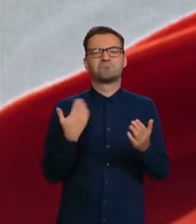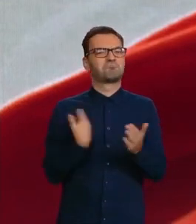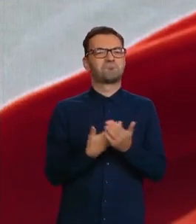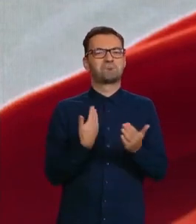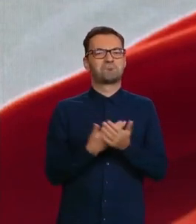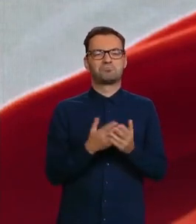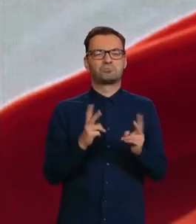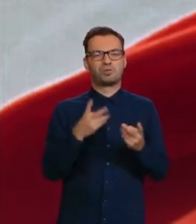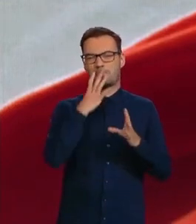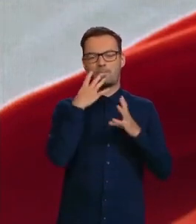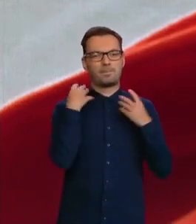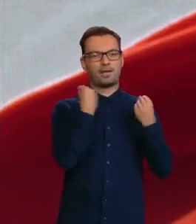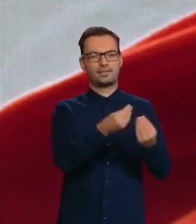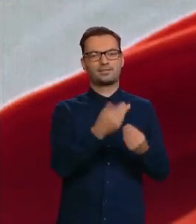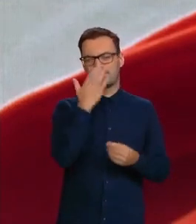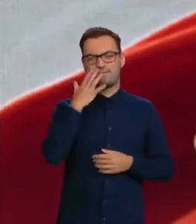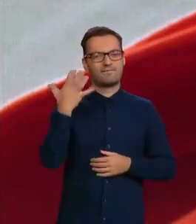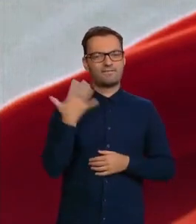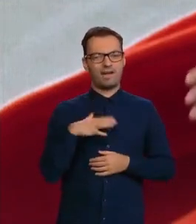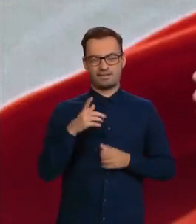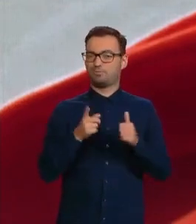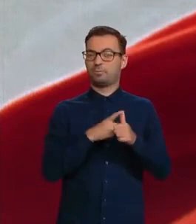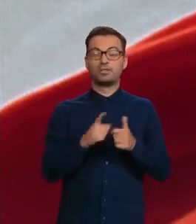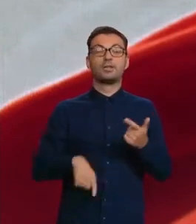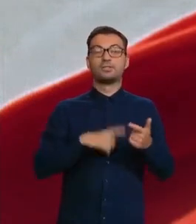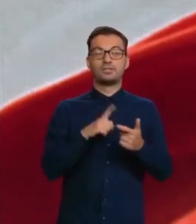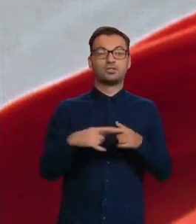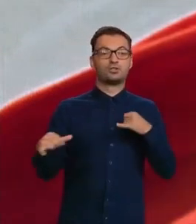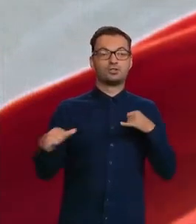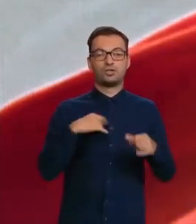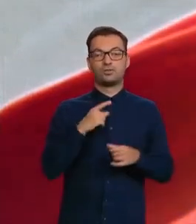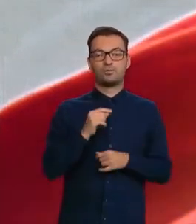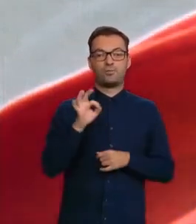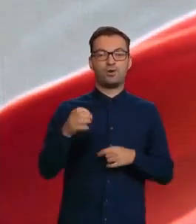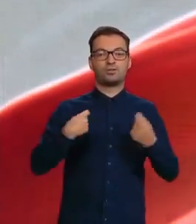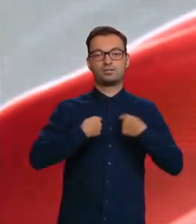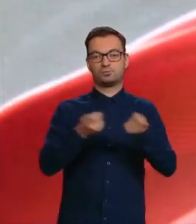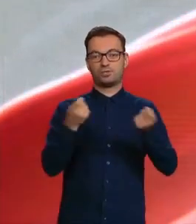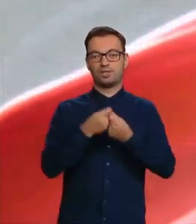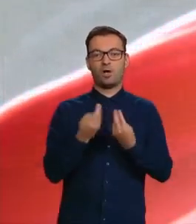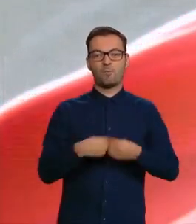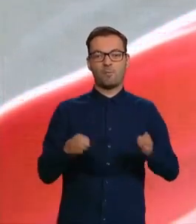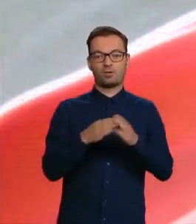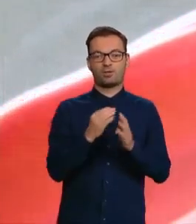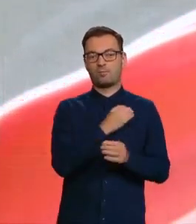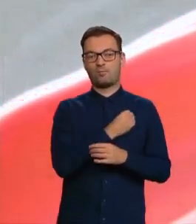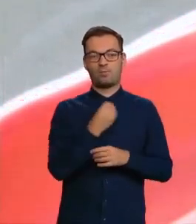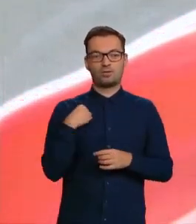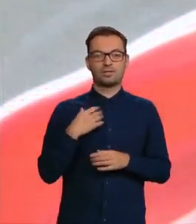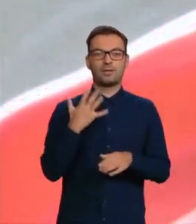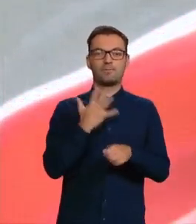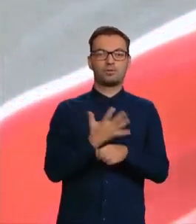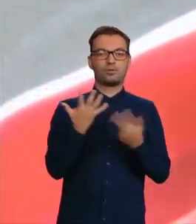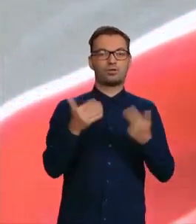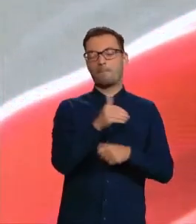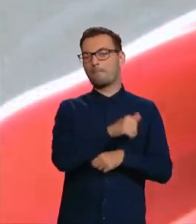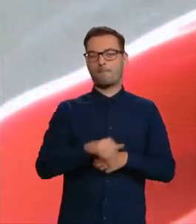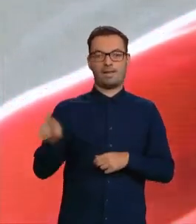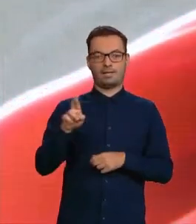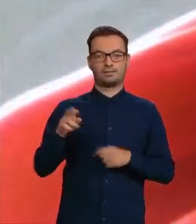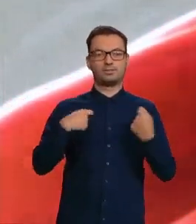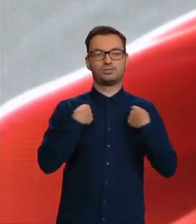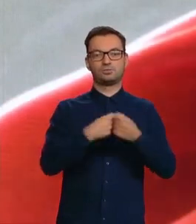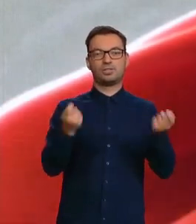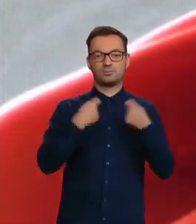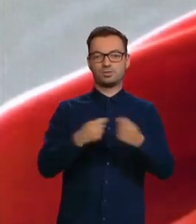i ile on jest wart? Rząd Platformy Obywatelskiej wyprzedał majątek narodowy za 58 miliardów.